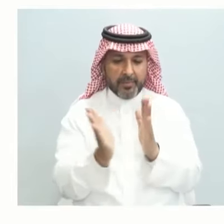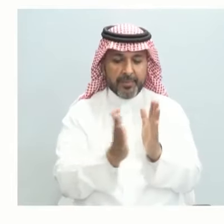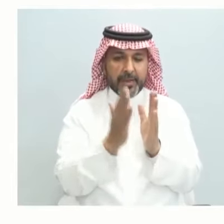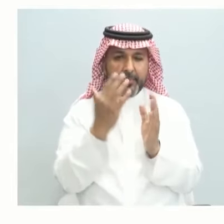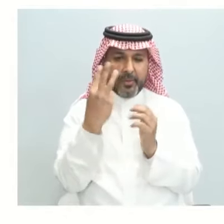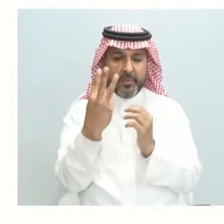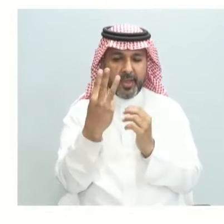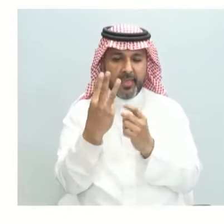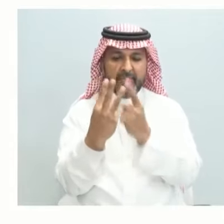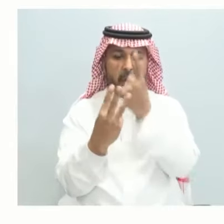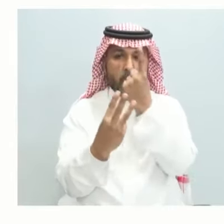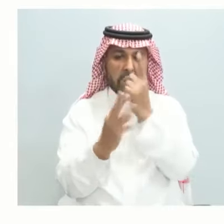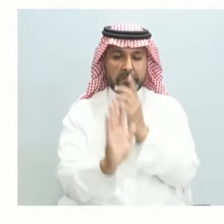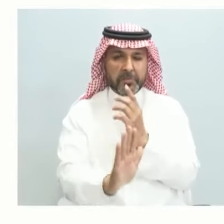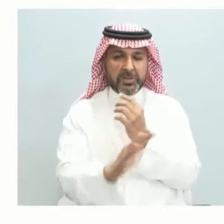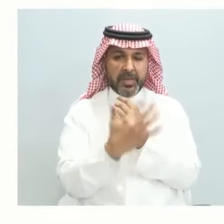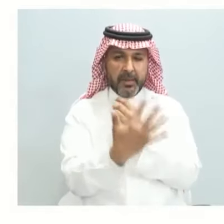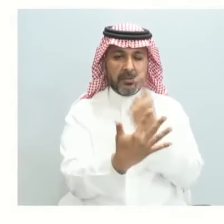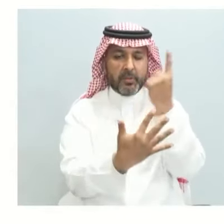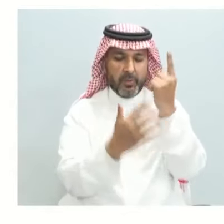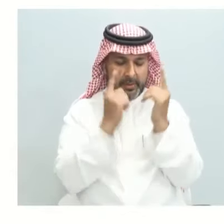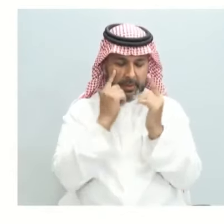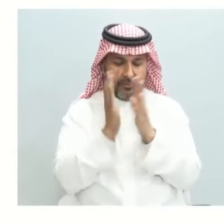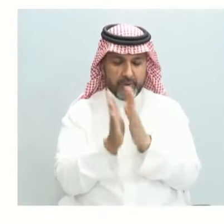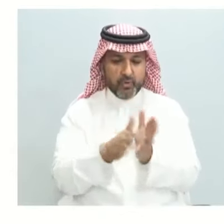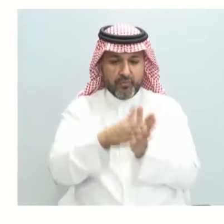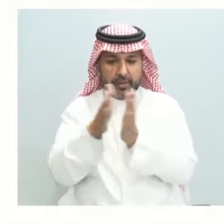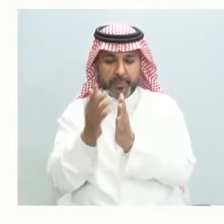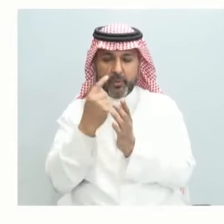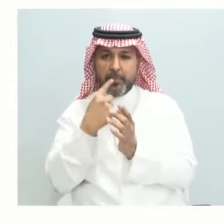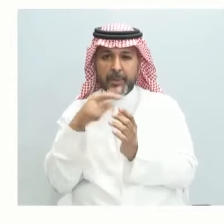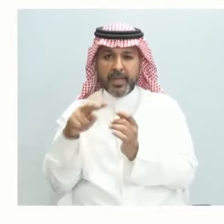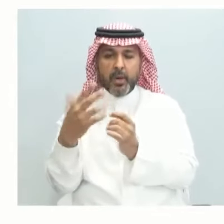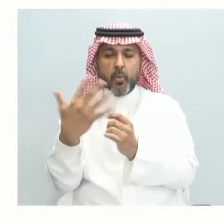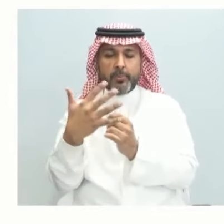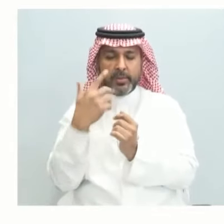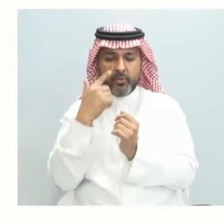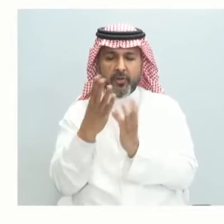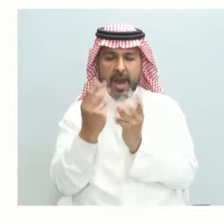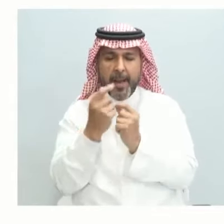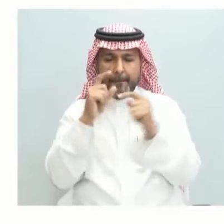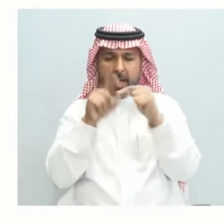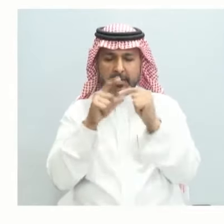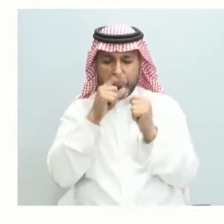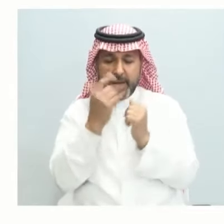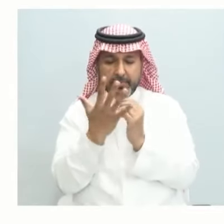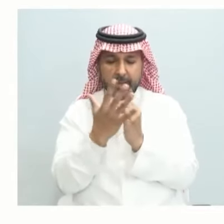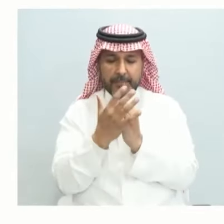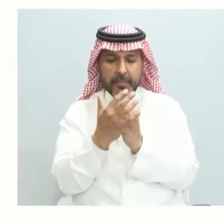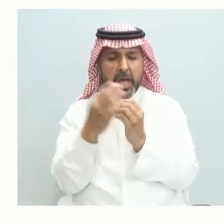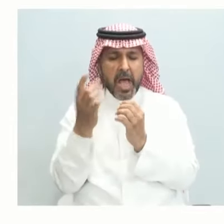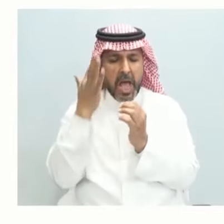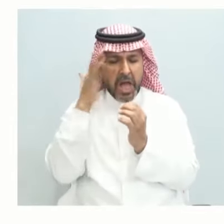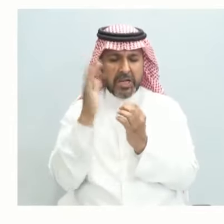ال120 بنفس الطريقه نقوم بتحليل العدد 150 هنا كما نقول توجد فقط الاعداد الاوليه